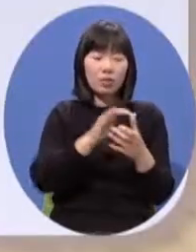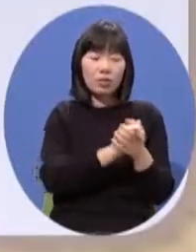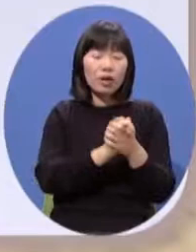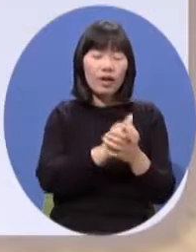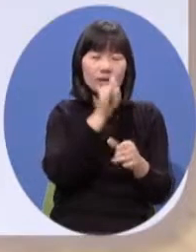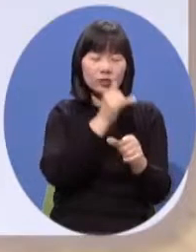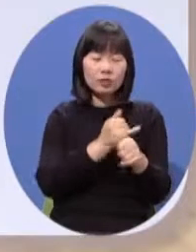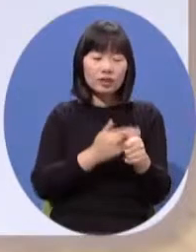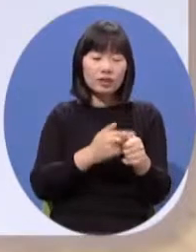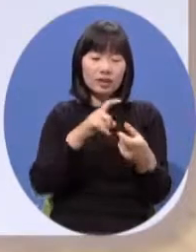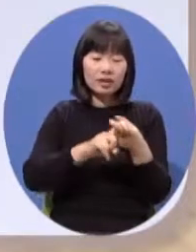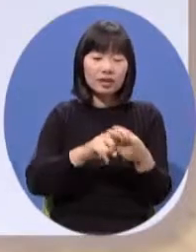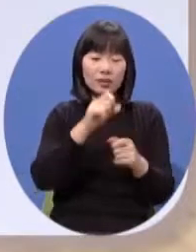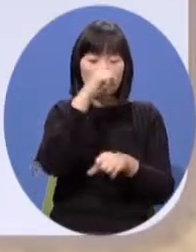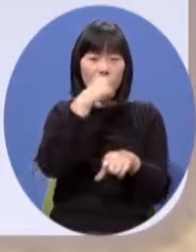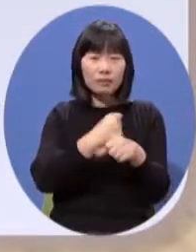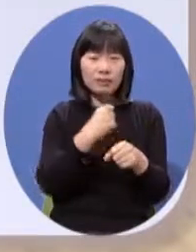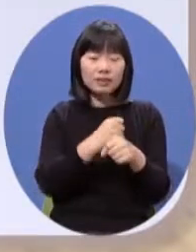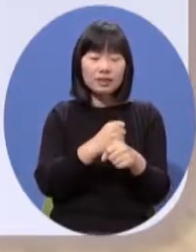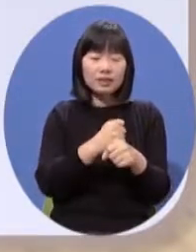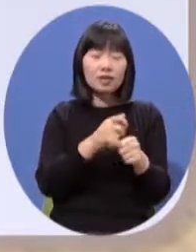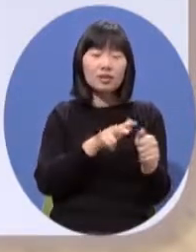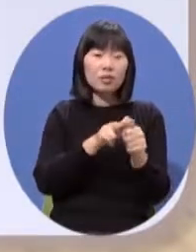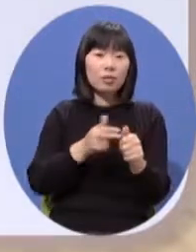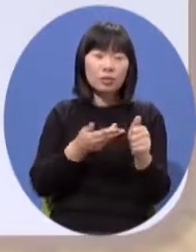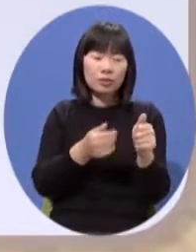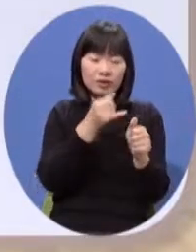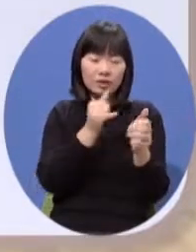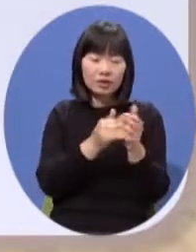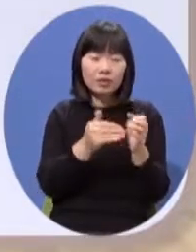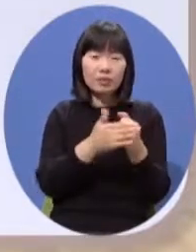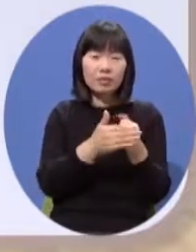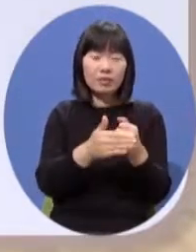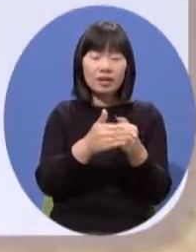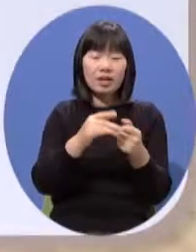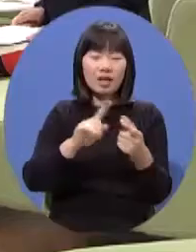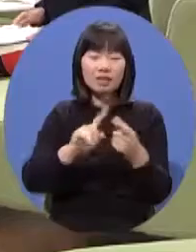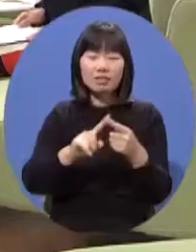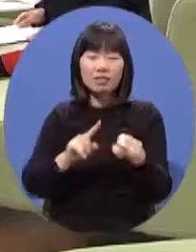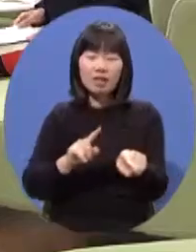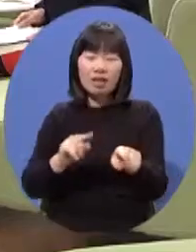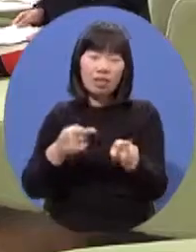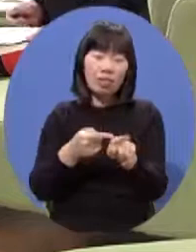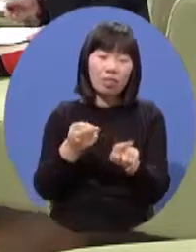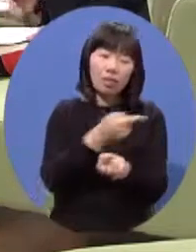하거나 선생님과 관계를 좋게 하는 그런 팁을 줘서 이 아이가 이렇게 삐딱하게 되는